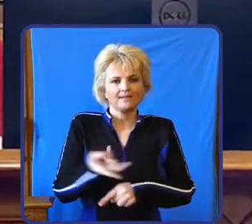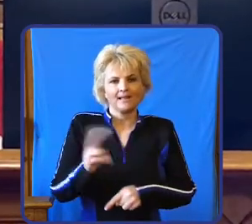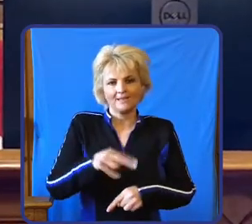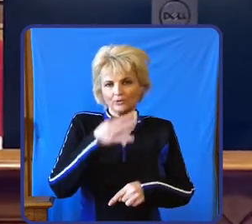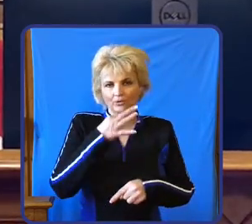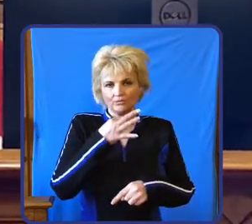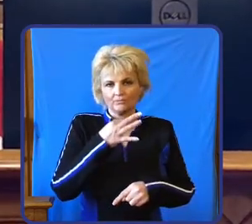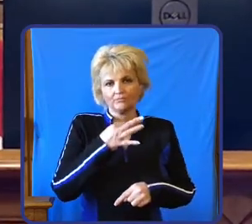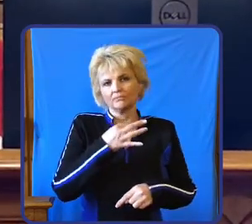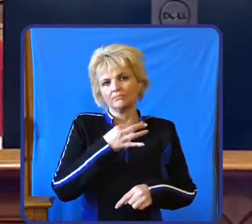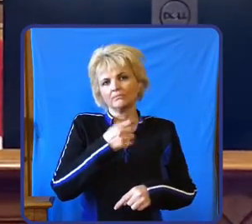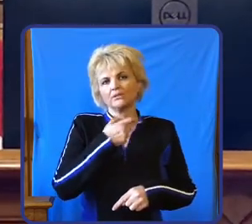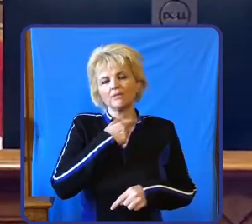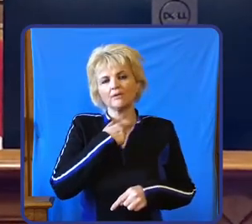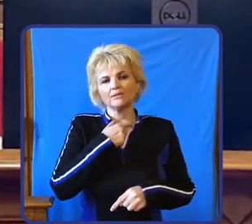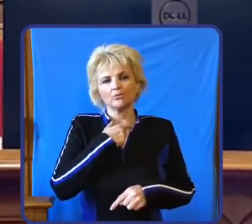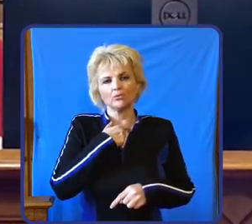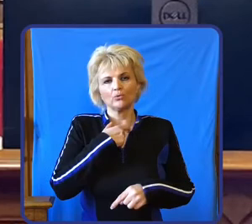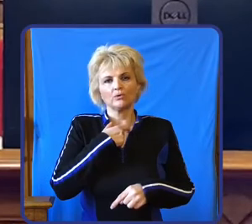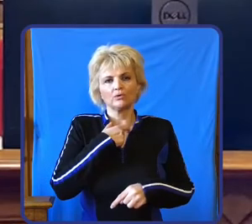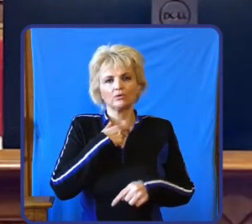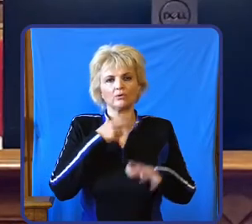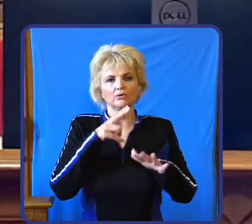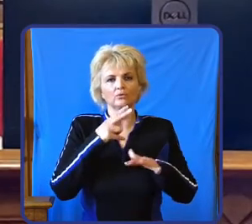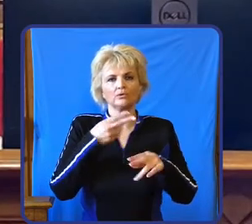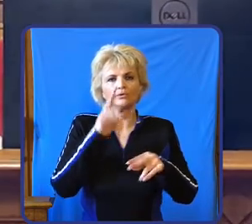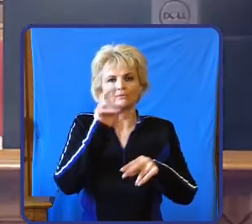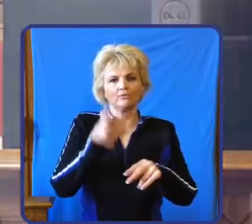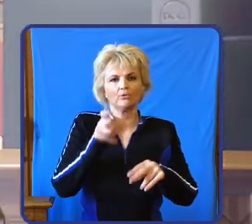szavazunk most, amihez 8 fő többség szükséges.